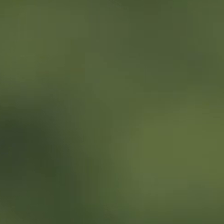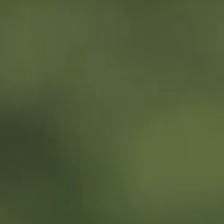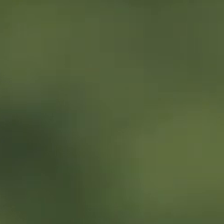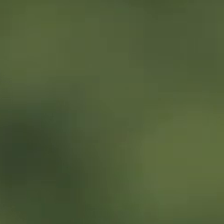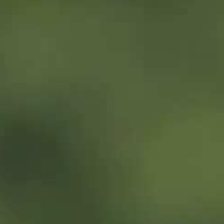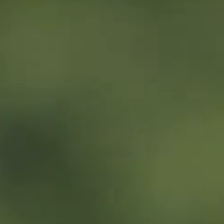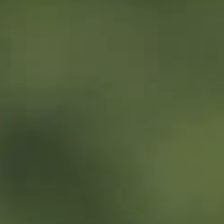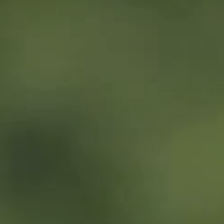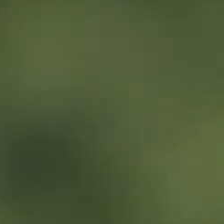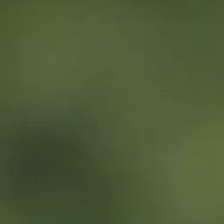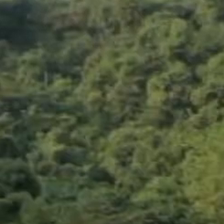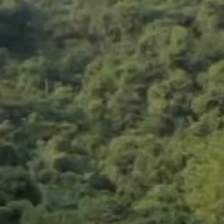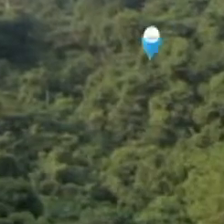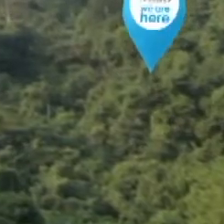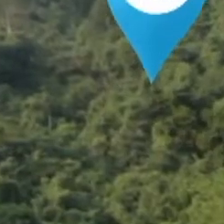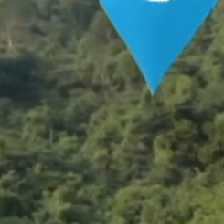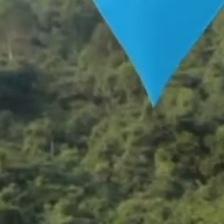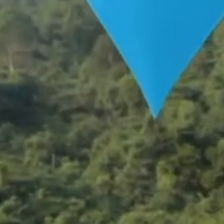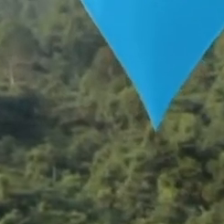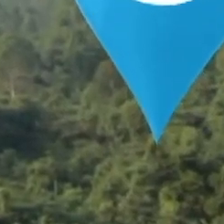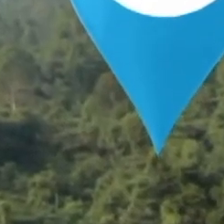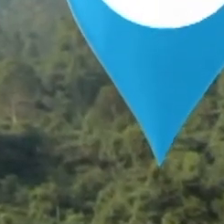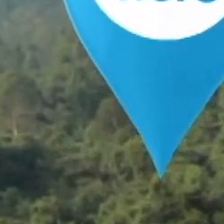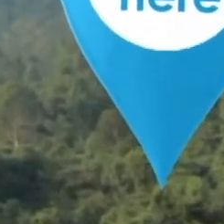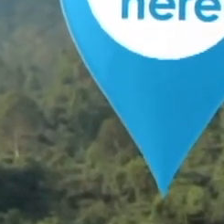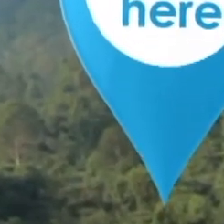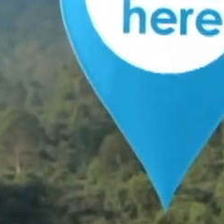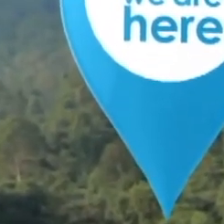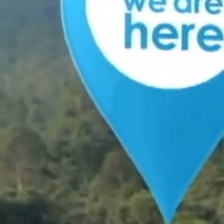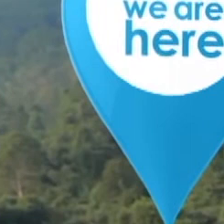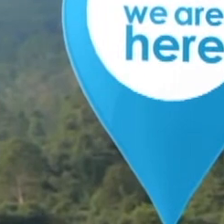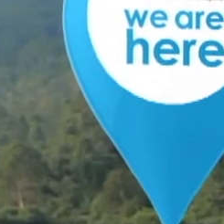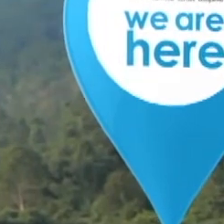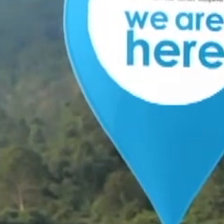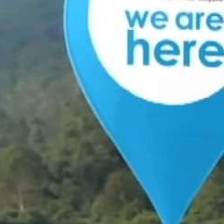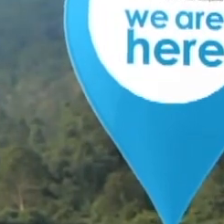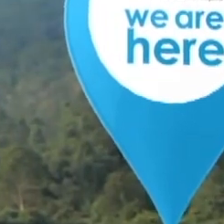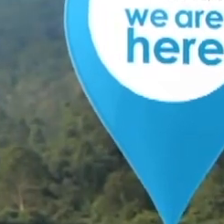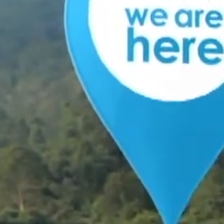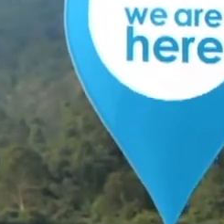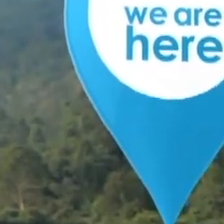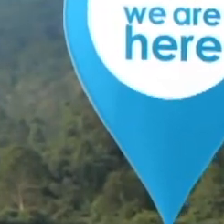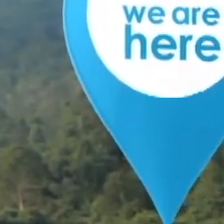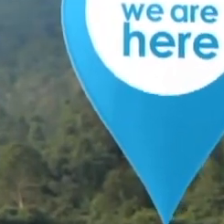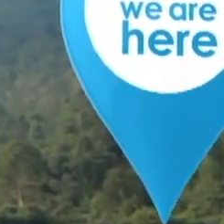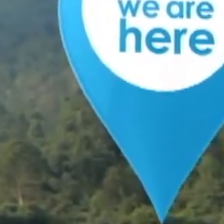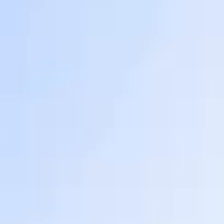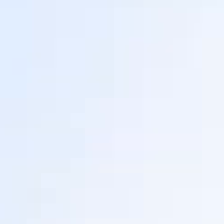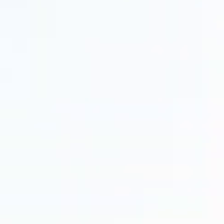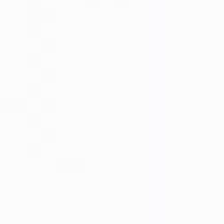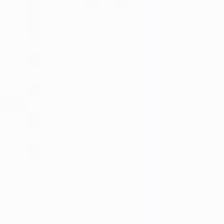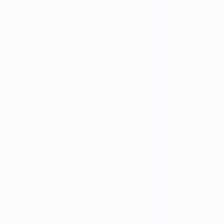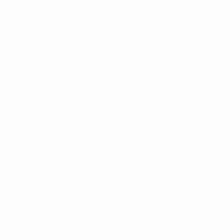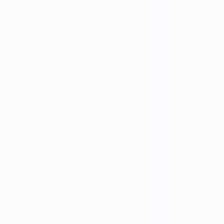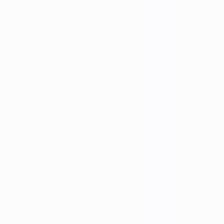ของคนไทยคือหน้าที่ของพวกเรา USO ภารกิจการจัดให้มีบริการโทรคมนาคมพื้นฐานโดยทั่วถึงและ